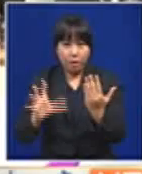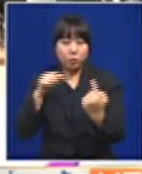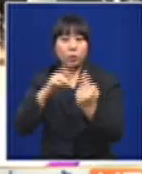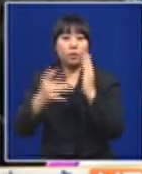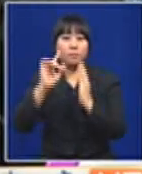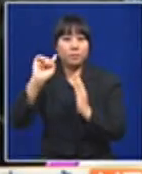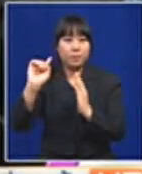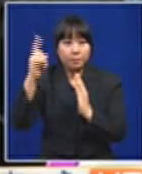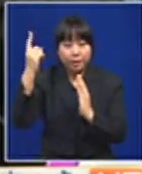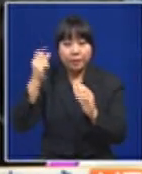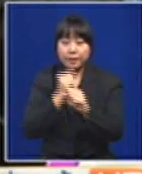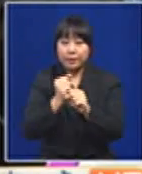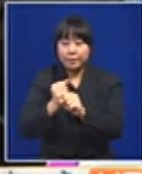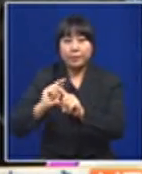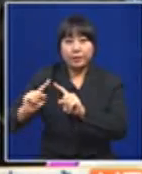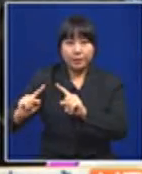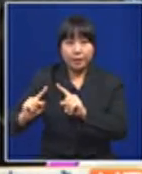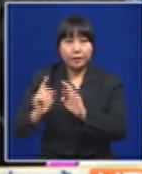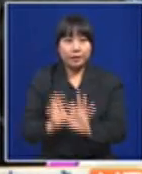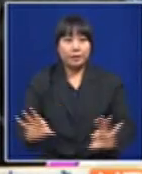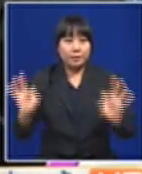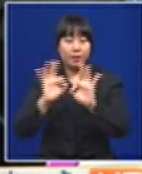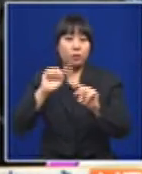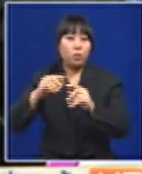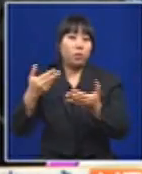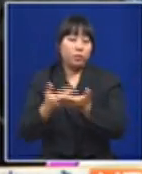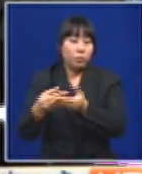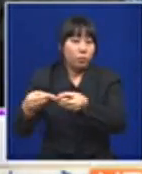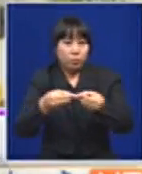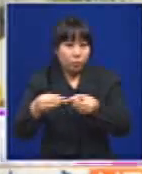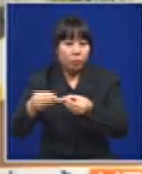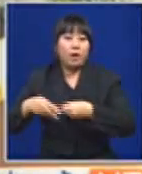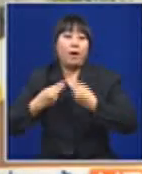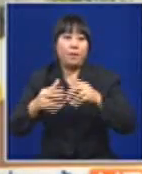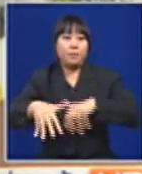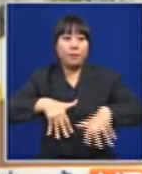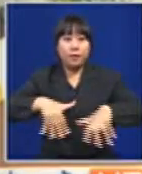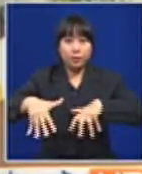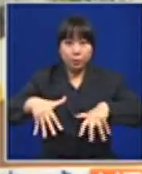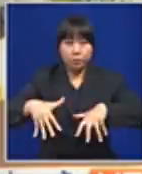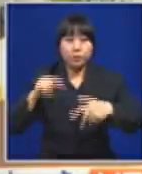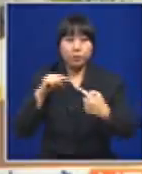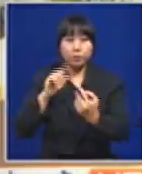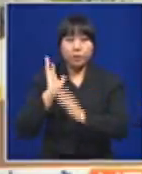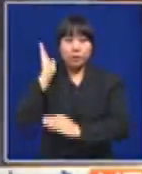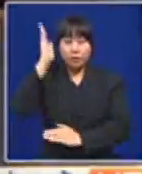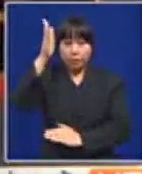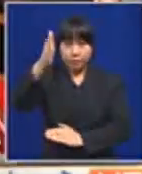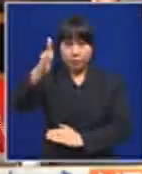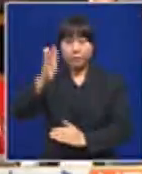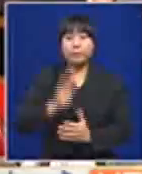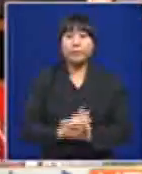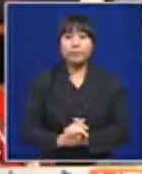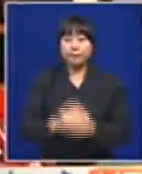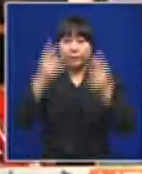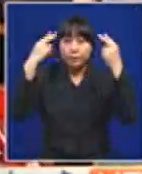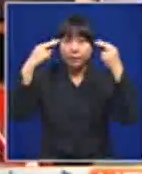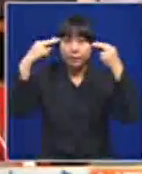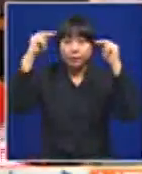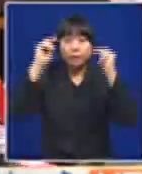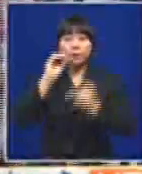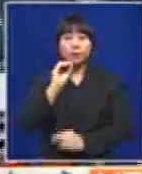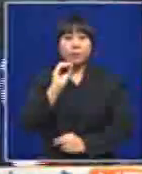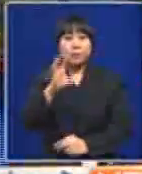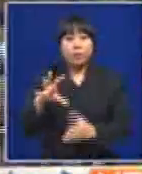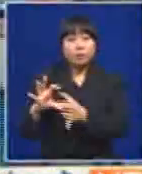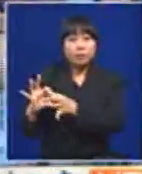กรรมและการประกอบการเน้นความเป็นหุ้นส่วนเพื่อประชาชนและความเป็นหุ้นส่วนแห่งอนาคตค่ะนายกรัฐมนตรีเน้นย้ำ